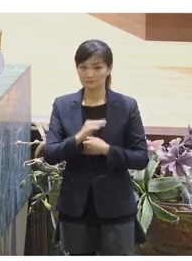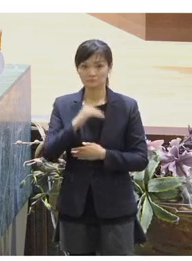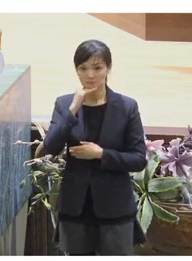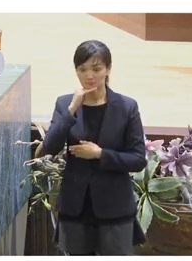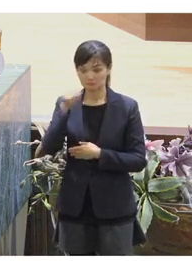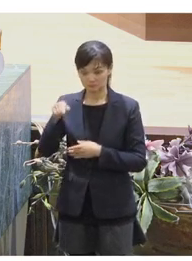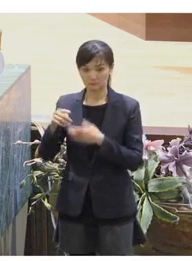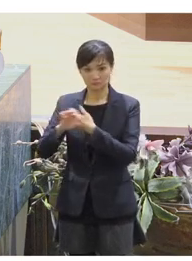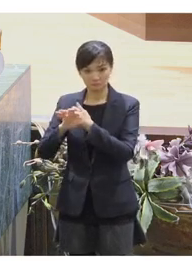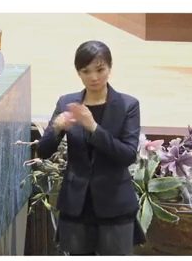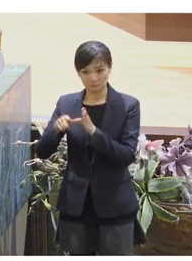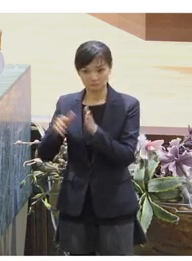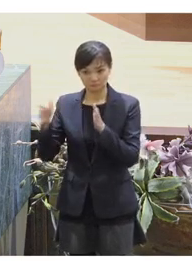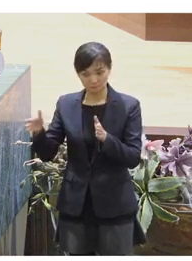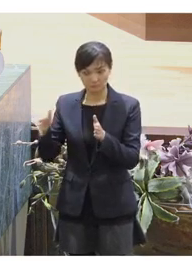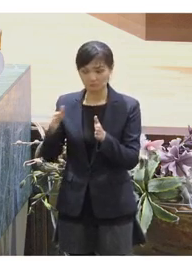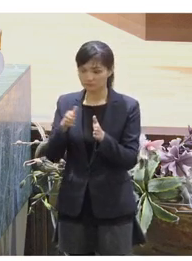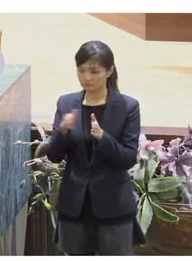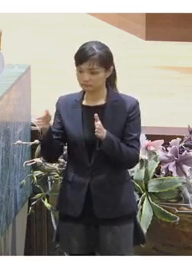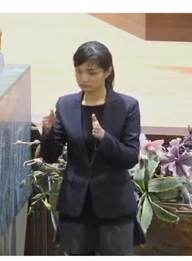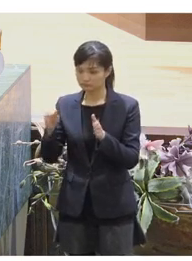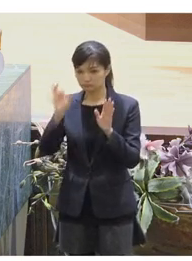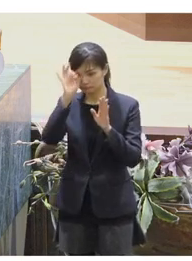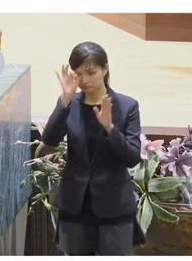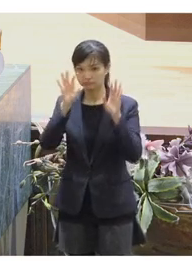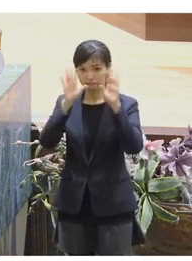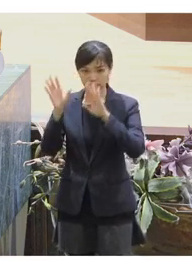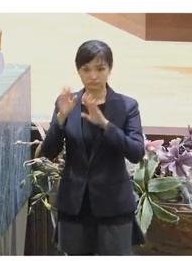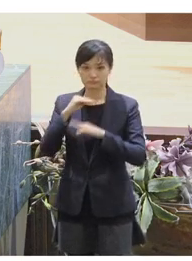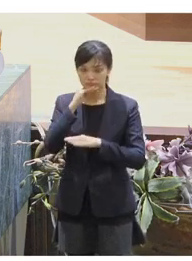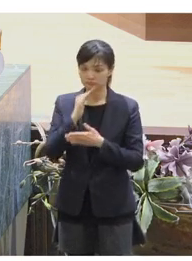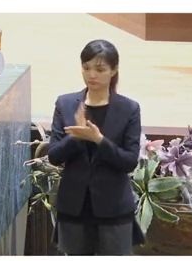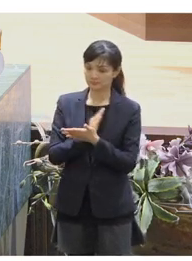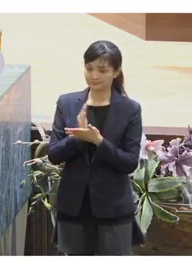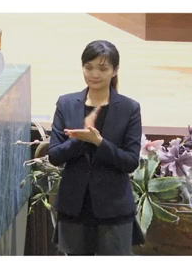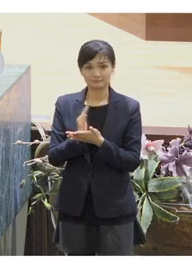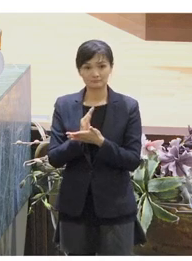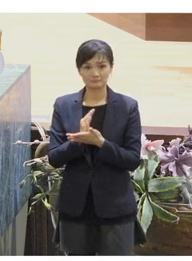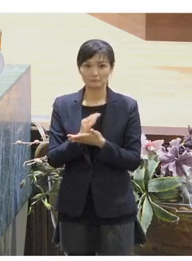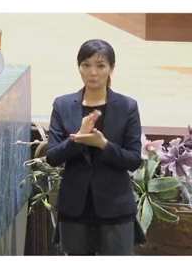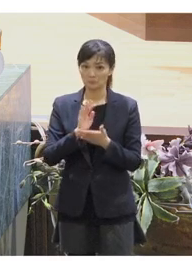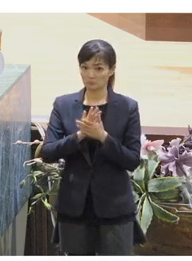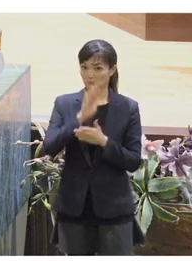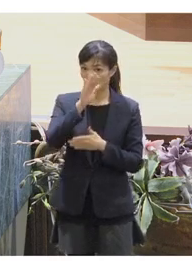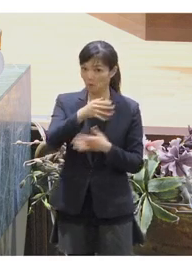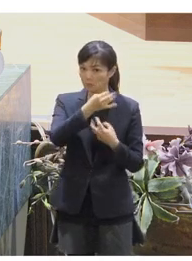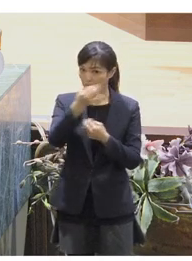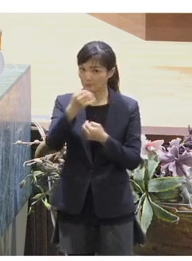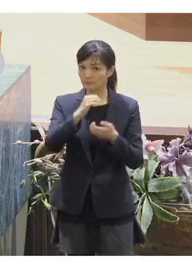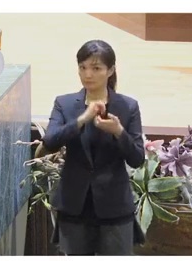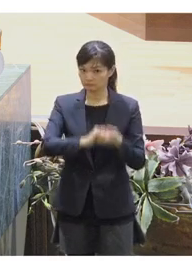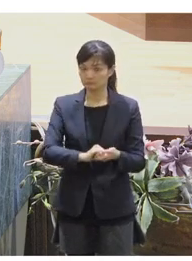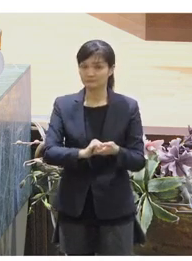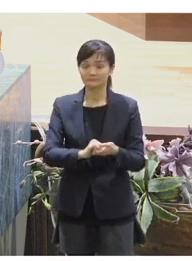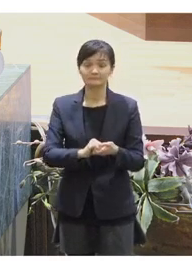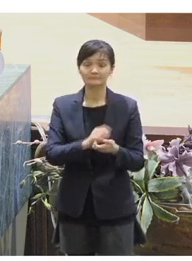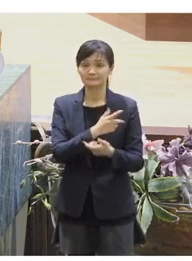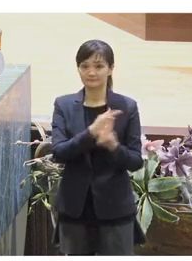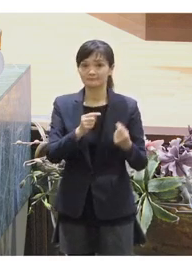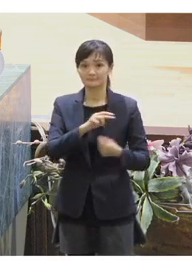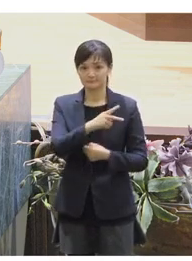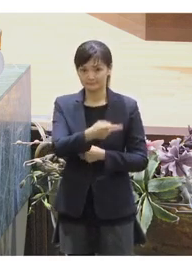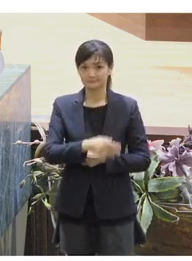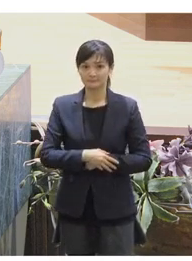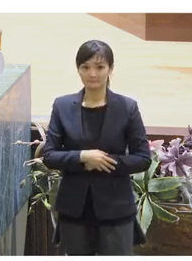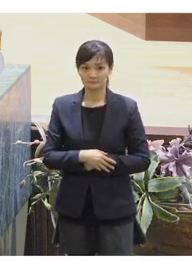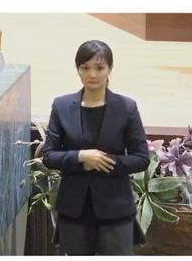及小规模试办的结果，我们再来决定说接下来换发的时程如何。但是即使进入所谓的全民换发，只